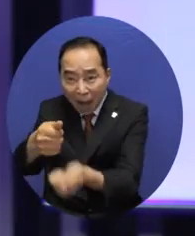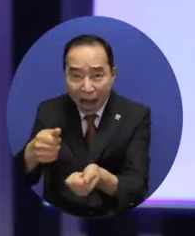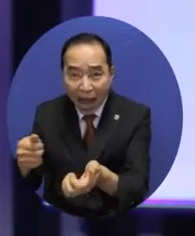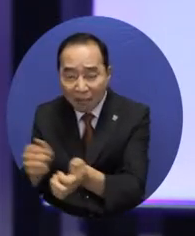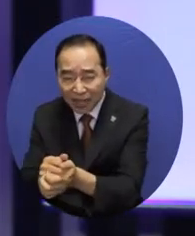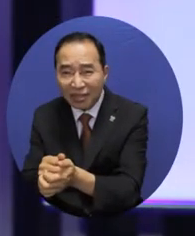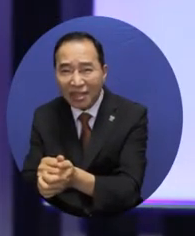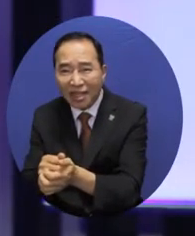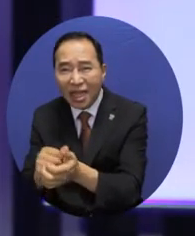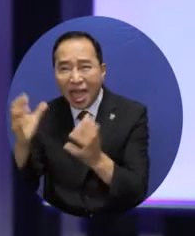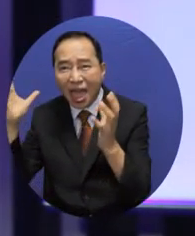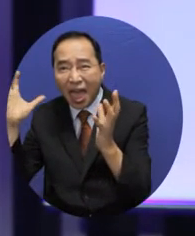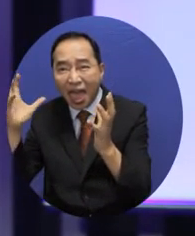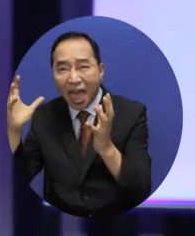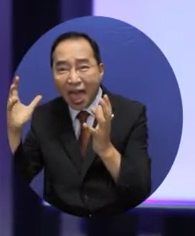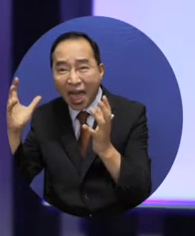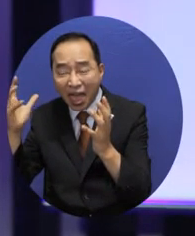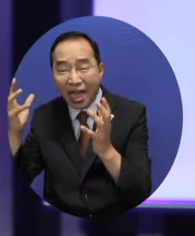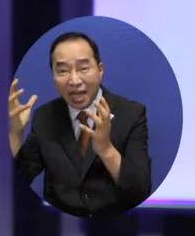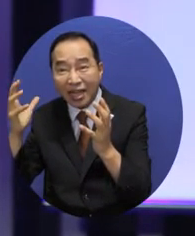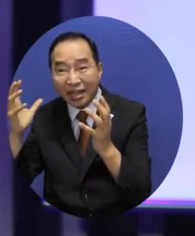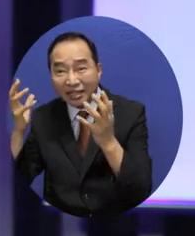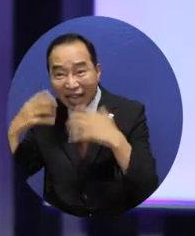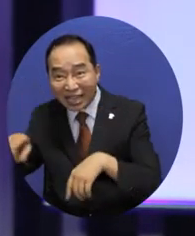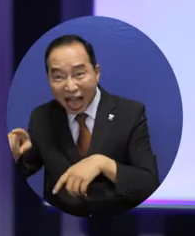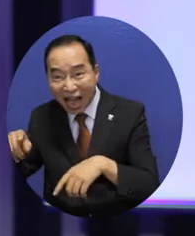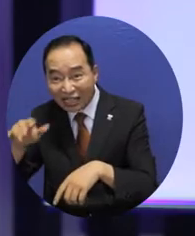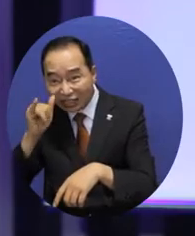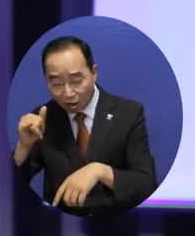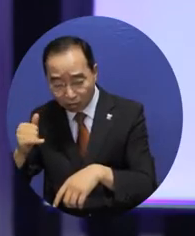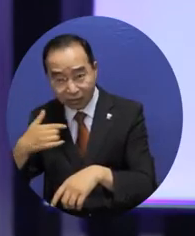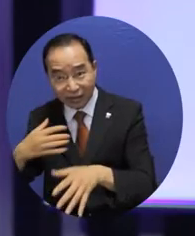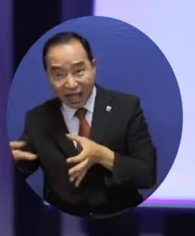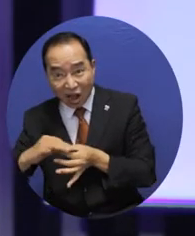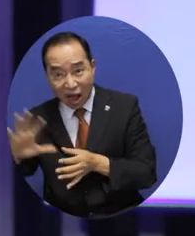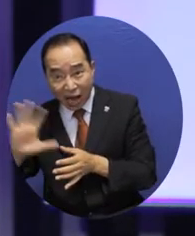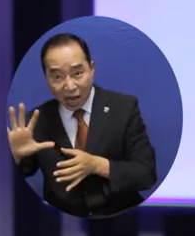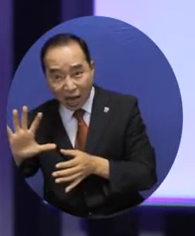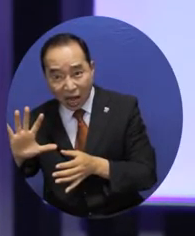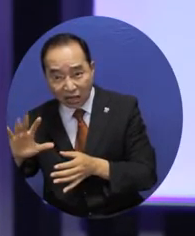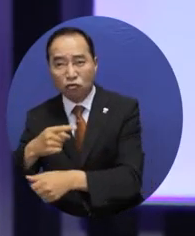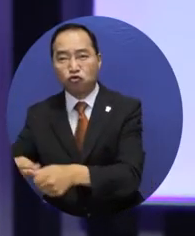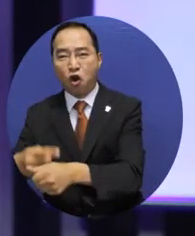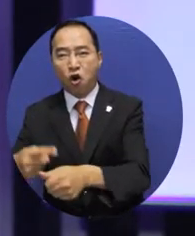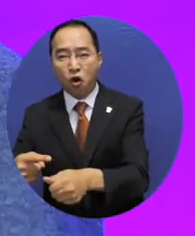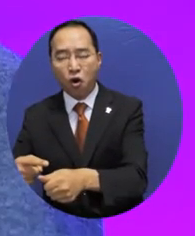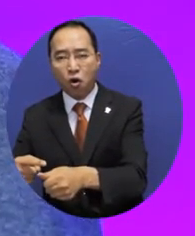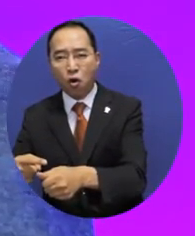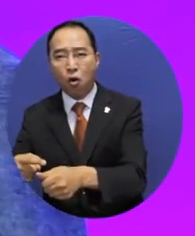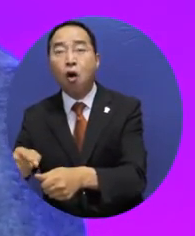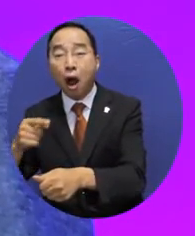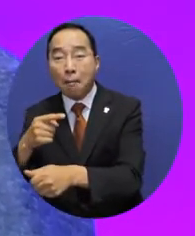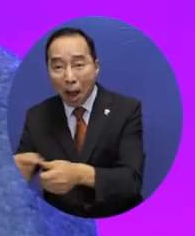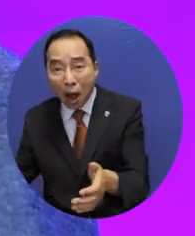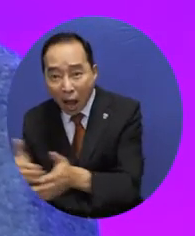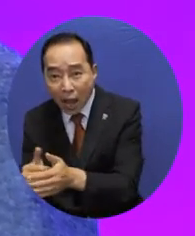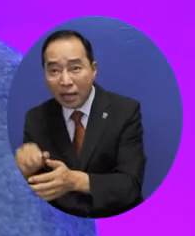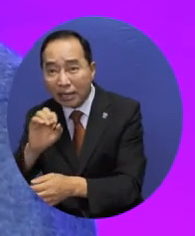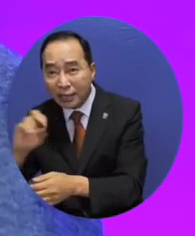그럴까요? 혹시나 자기 유전자가 아닌 새끼가 있을지도 모르기 때문입니다. 또 하나는 그렇게 새끼를